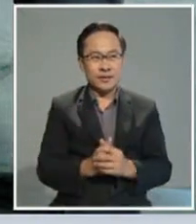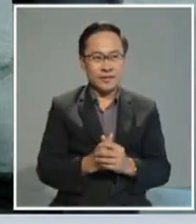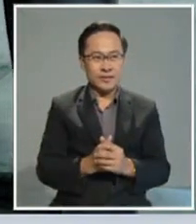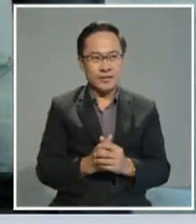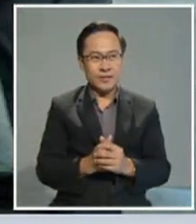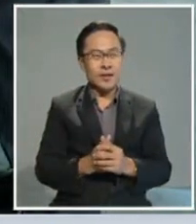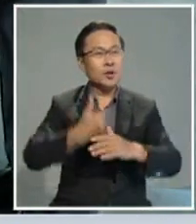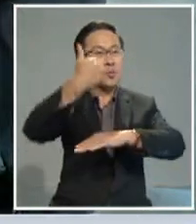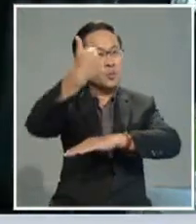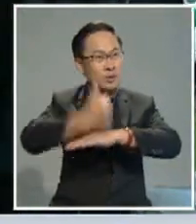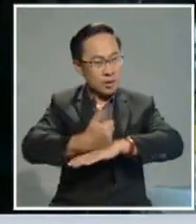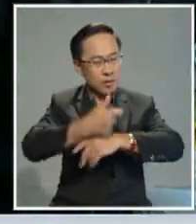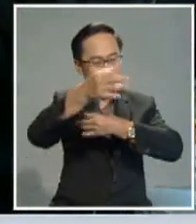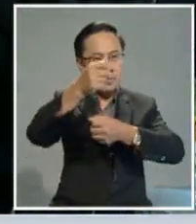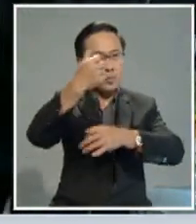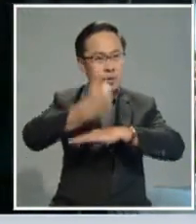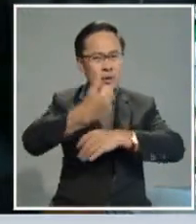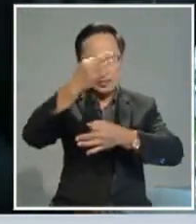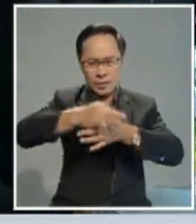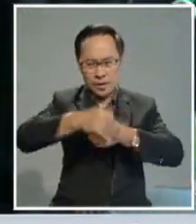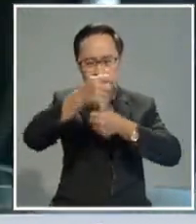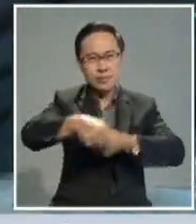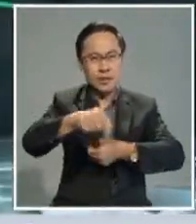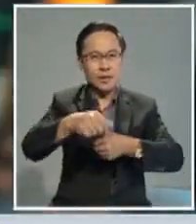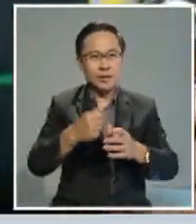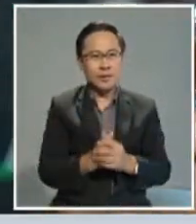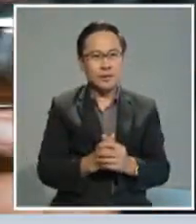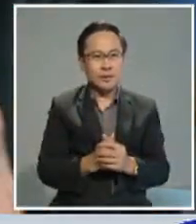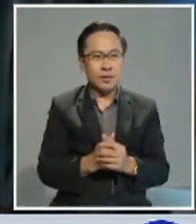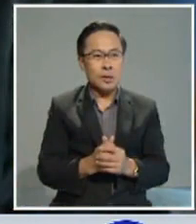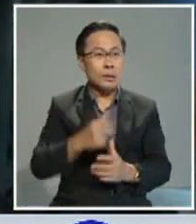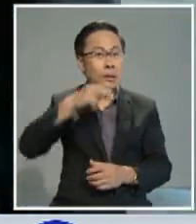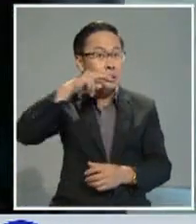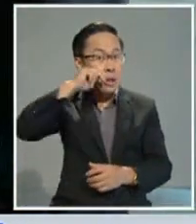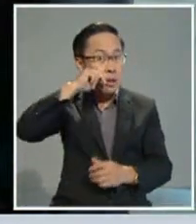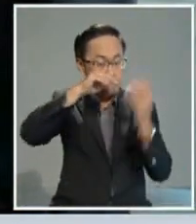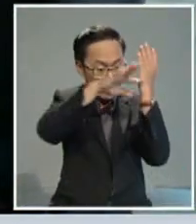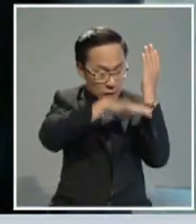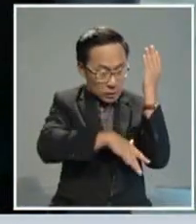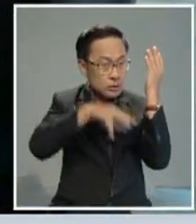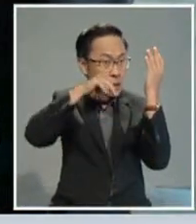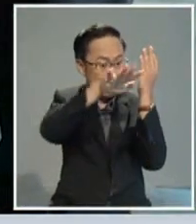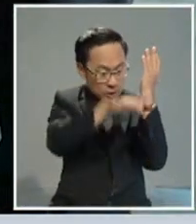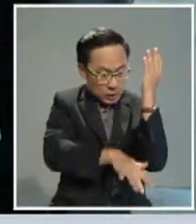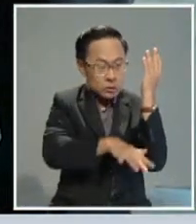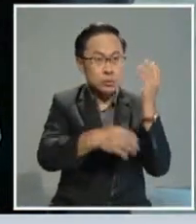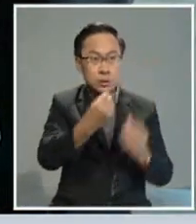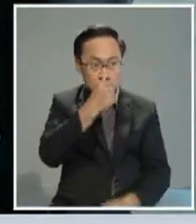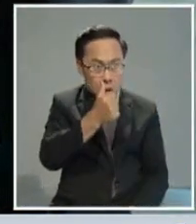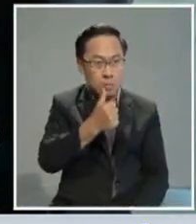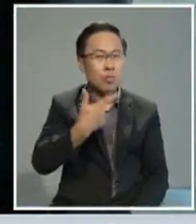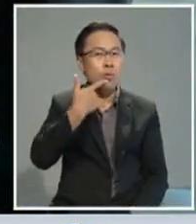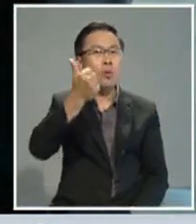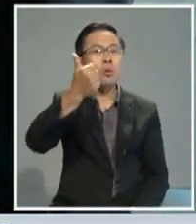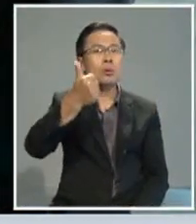วยการ ท่านผอกำลังดื่มอะไรอยู่ครับผอเห็นกำลังดื่มกันใหญ่เลย น้ำเห็ด เอาน้ำเห็ดเดี๋ยวนี้รสชาติเป็นยังไงอ่ะ อร่อยครับ